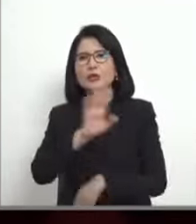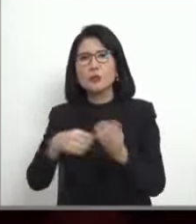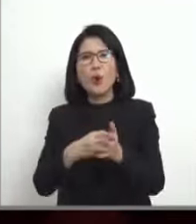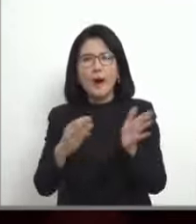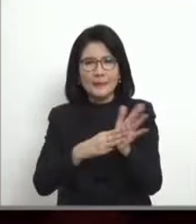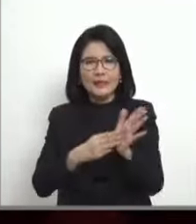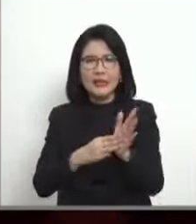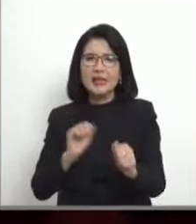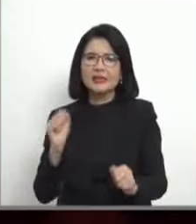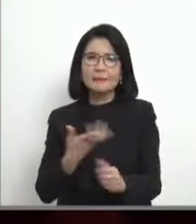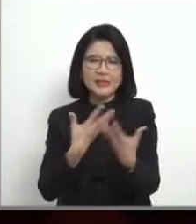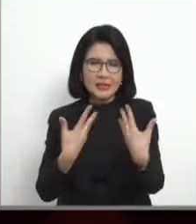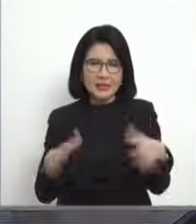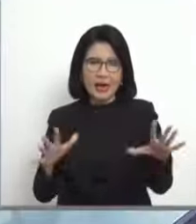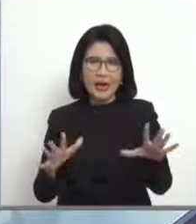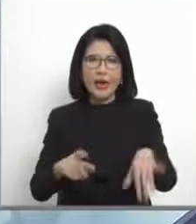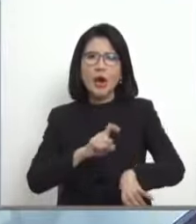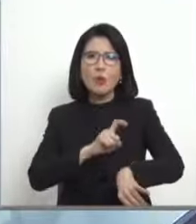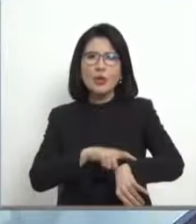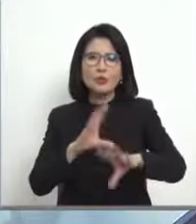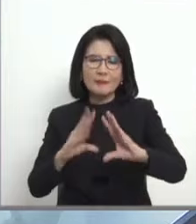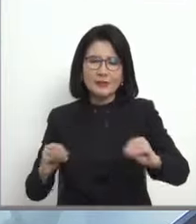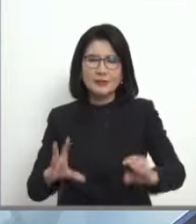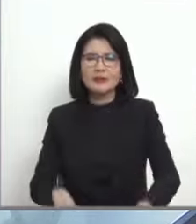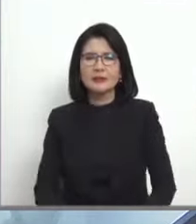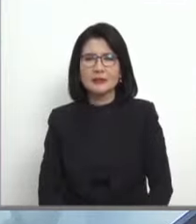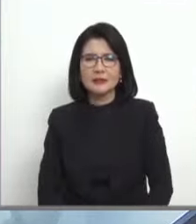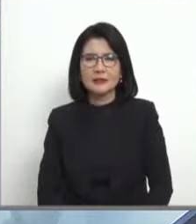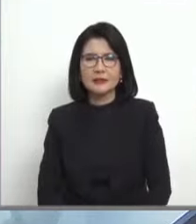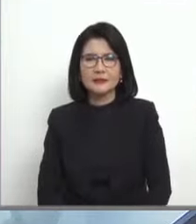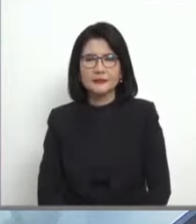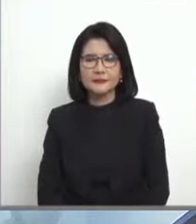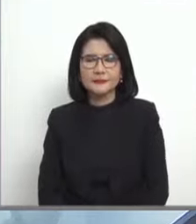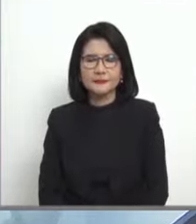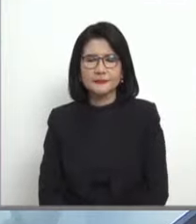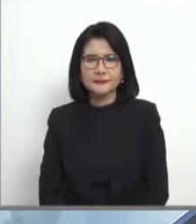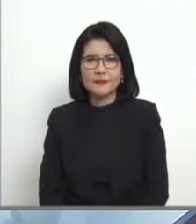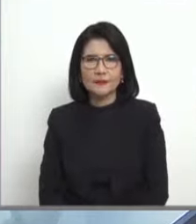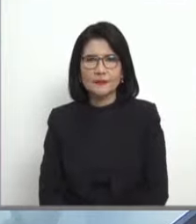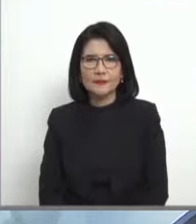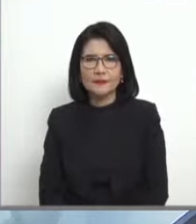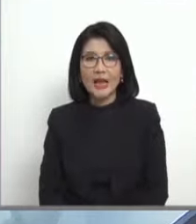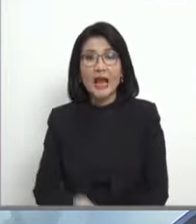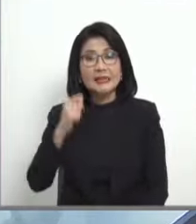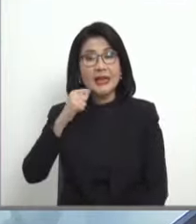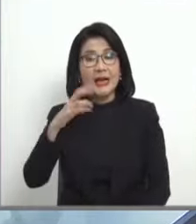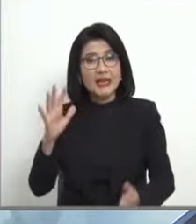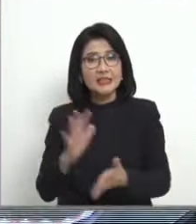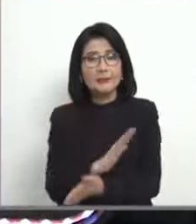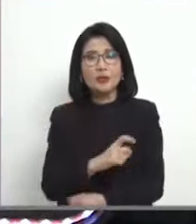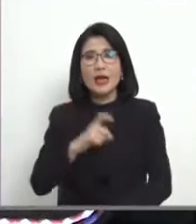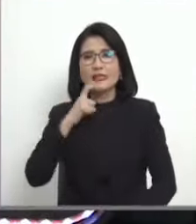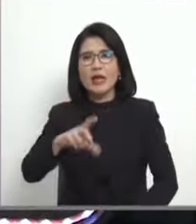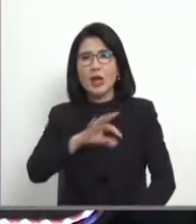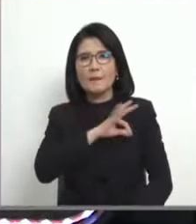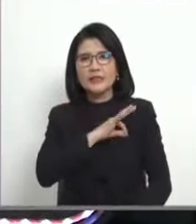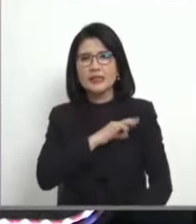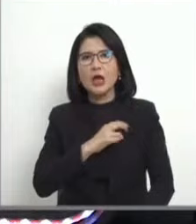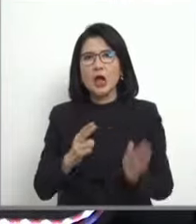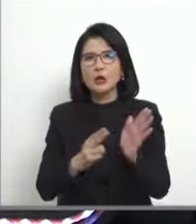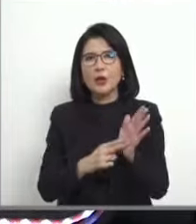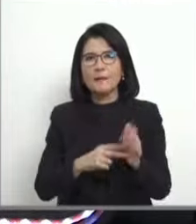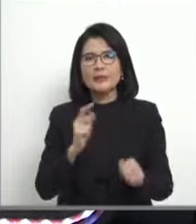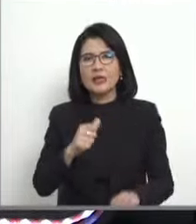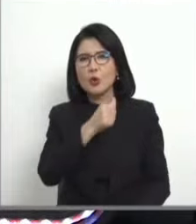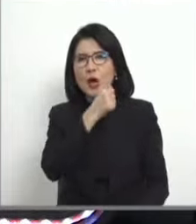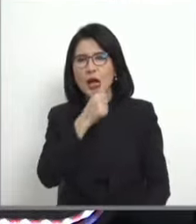akan cepat diselesaikan waktunya habis Bapak sekarang kami berikan kesempatan kepada calon presiden bapakis untuk langsung